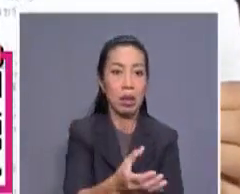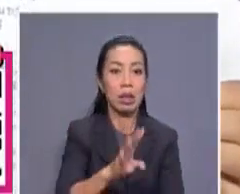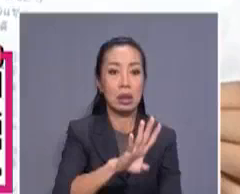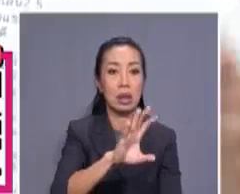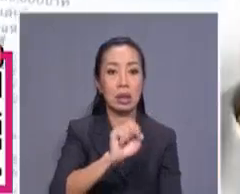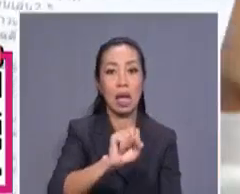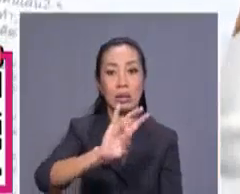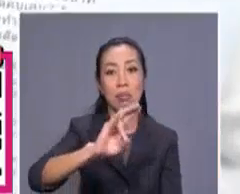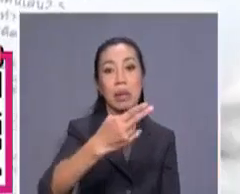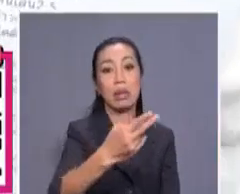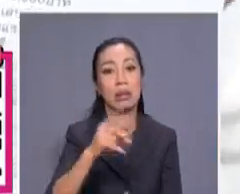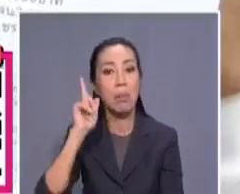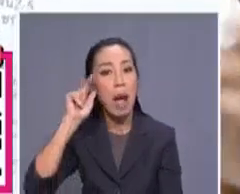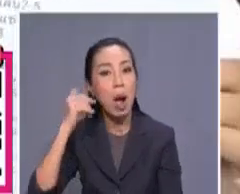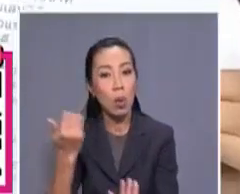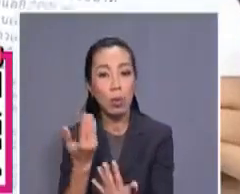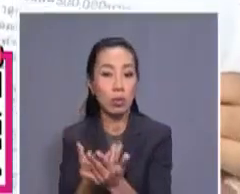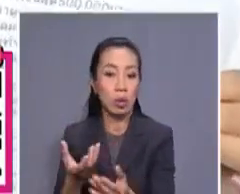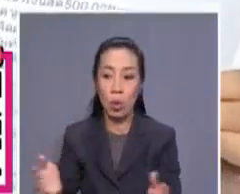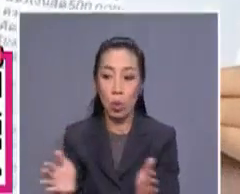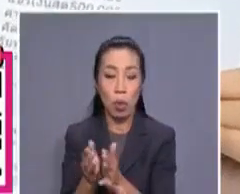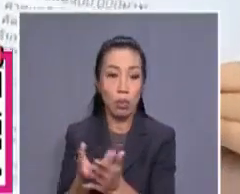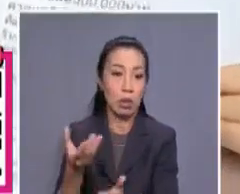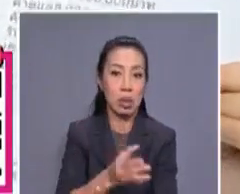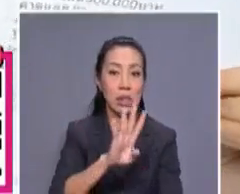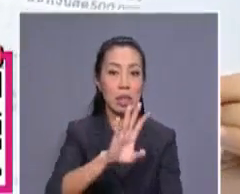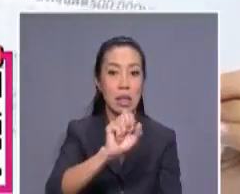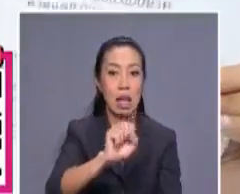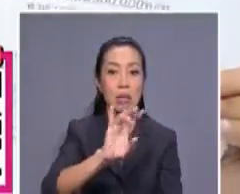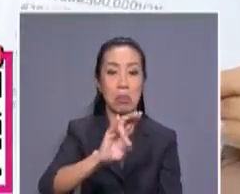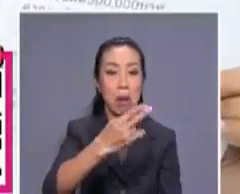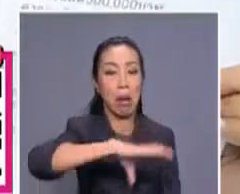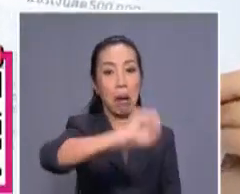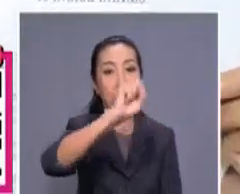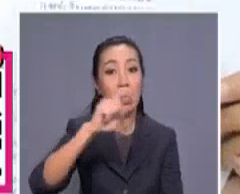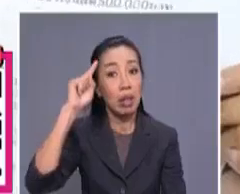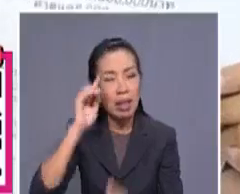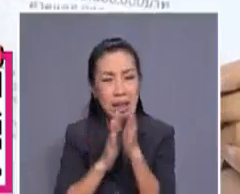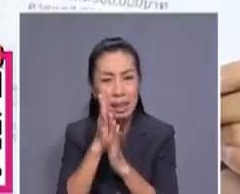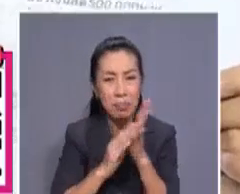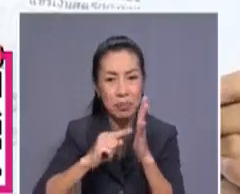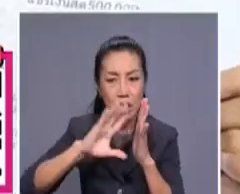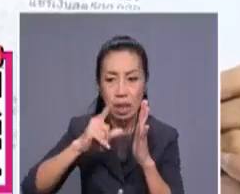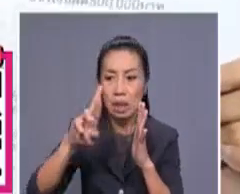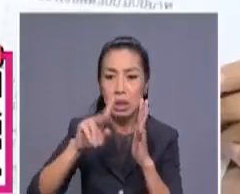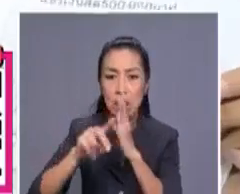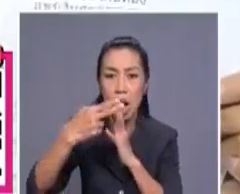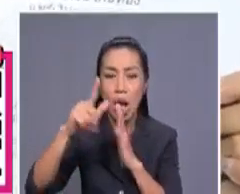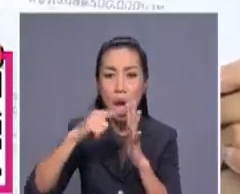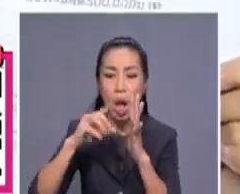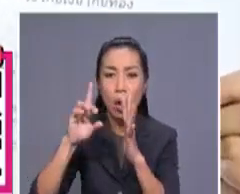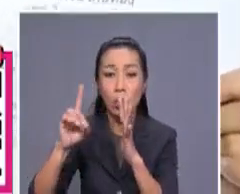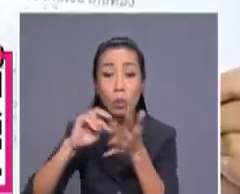2คนรวมกันนะคะแม่ลูกคุณสุรีรัตน์เนี่ยเล่าให้ฟังนะคะว่าแชร์หลุดที่ว่าเนี่ยมันเป็นลักษณะ คืออะไร แชร์ที่ก